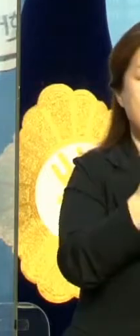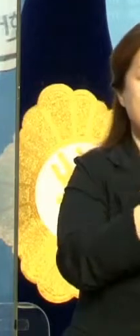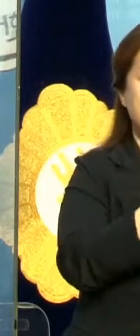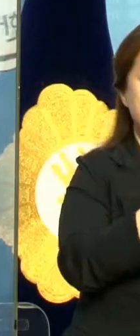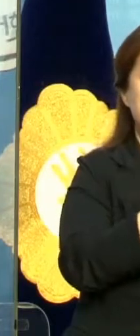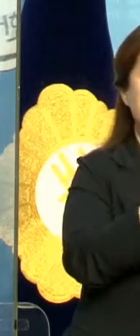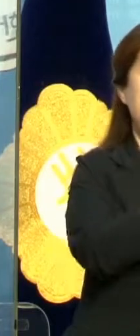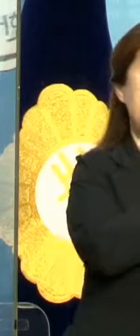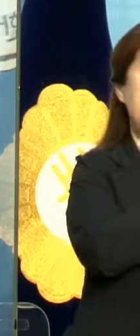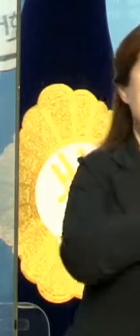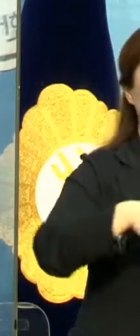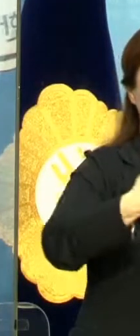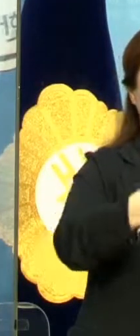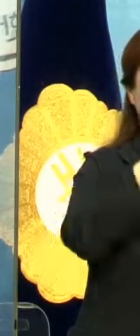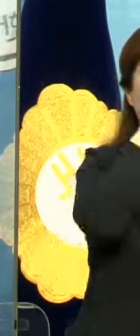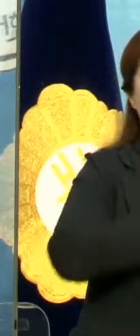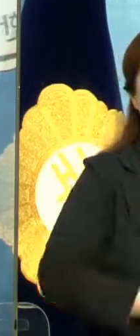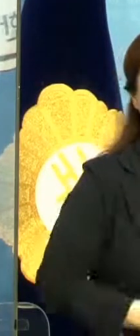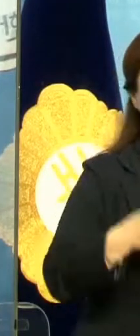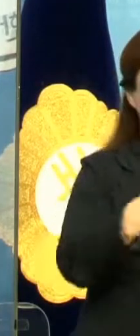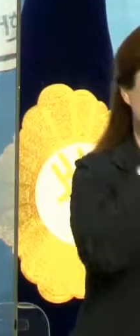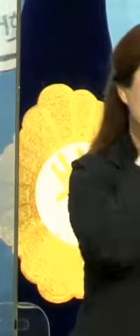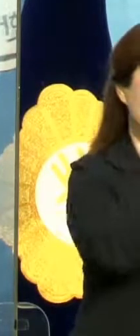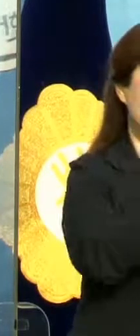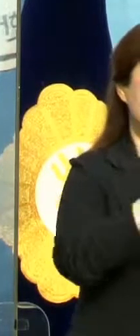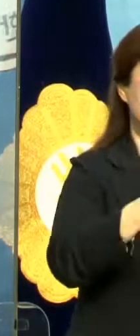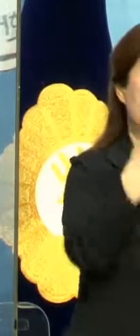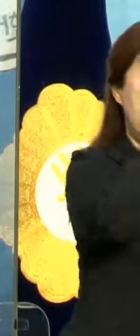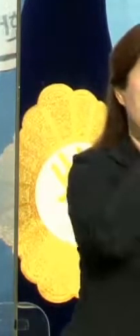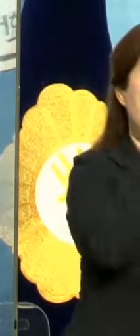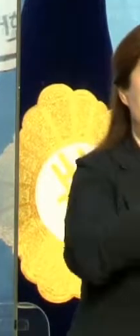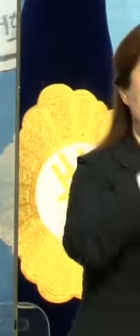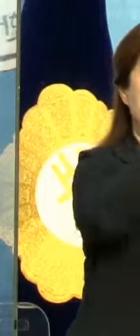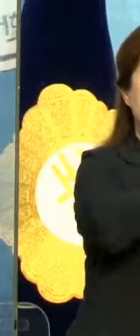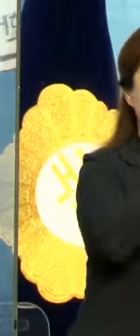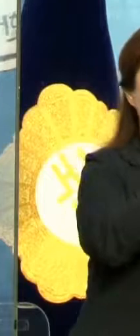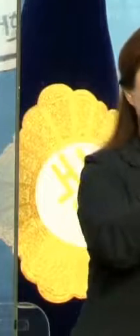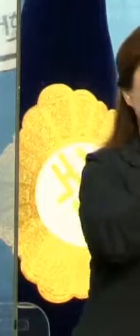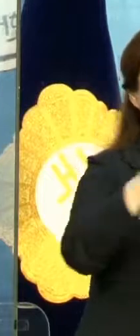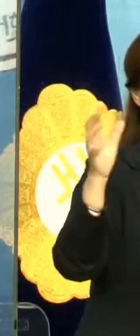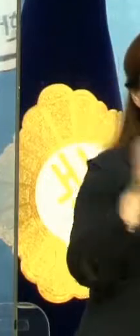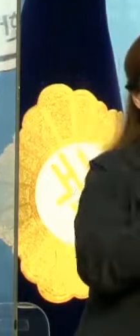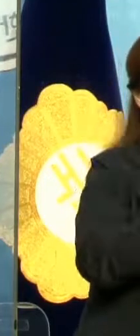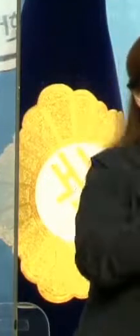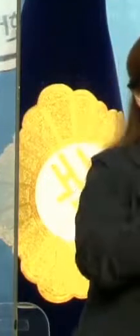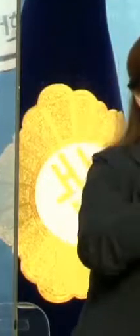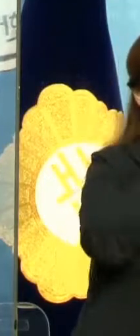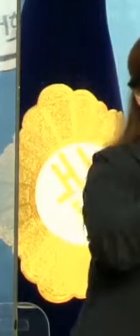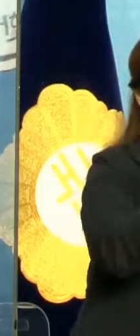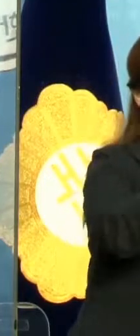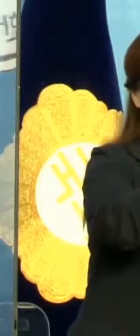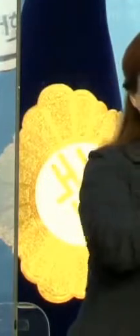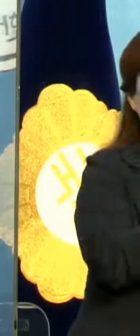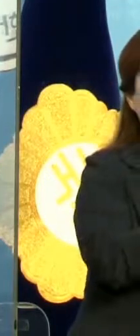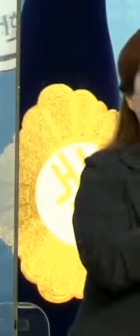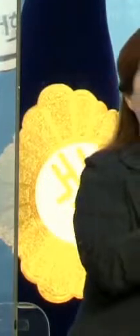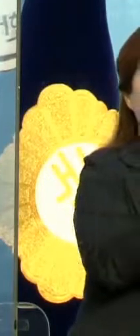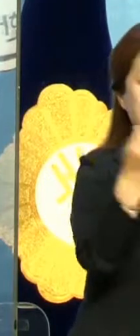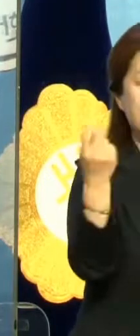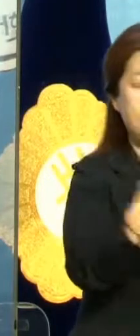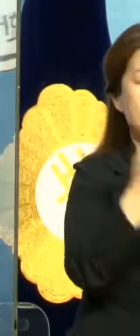소속되어 있습니다 또한 다가오는 국정감사 과정에서도 삼성 합병 관련 합병 과정과 관련된 다수의